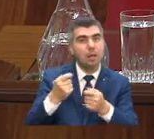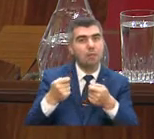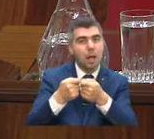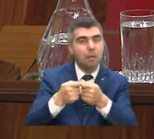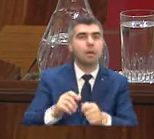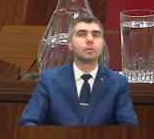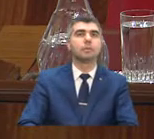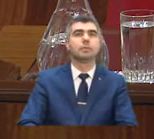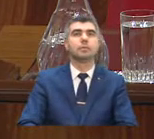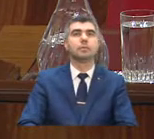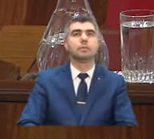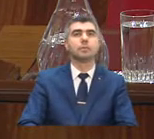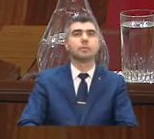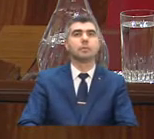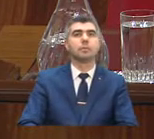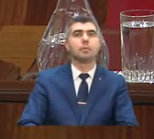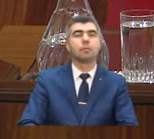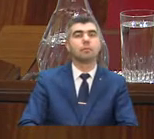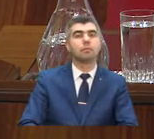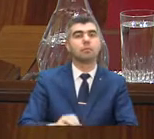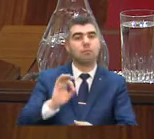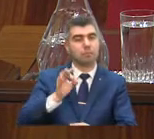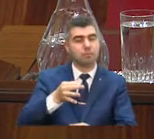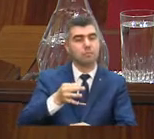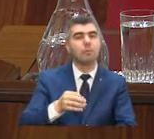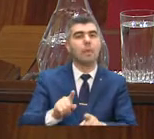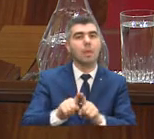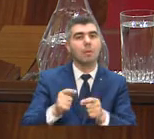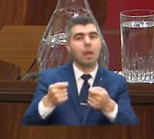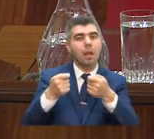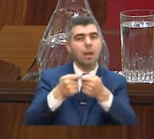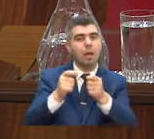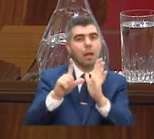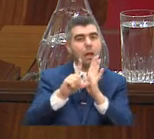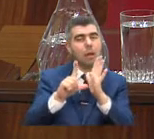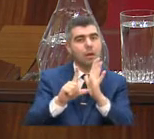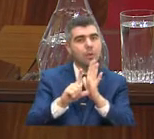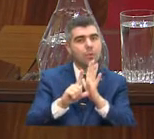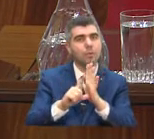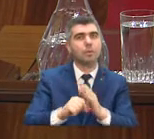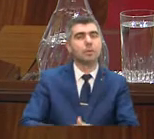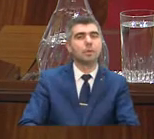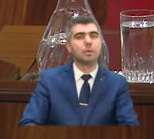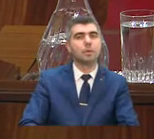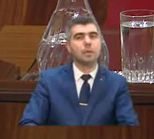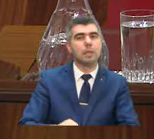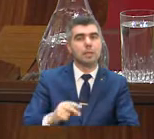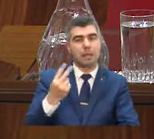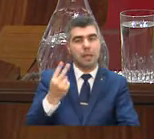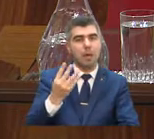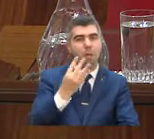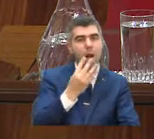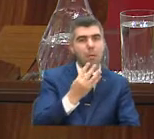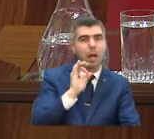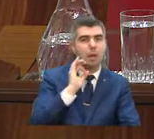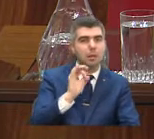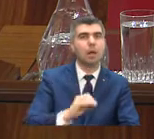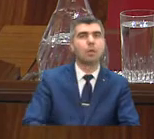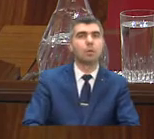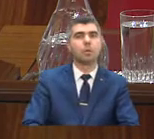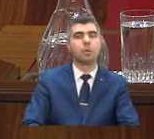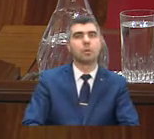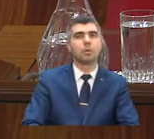الدورة، قد تقرر تطبيق مقتضيات النظام الداخلي المحددة في الفقرتين الثالثة والرابعة من المادة